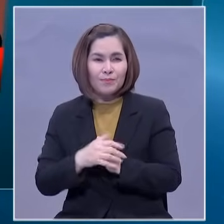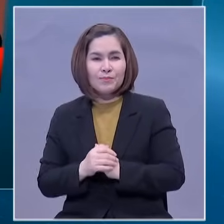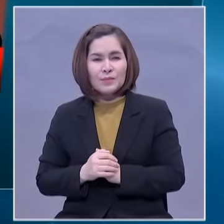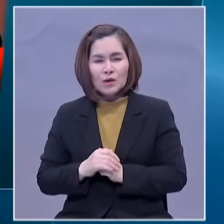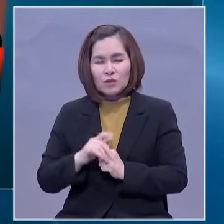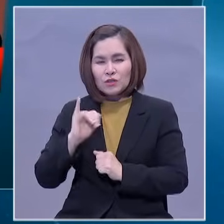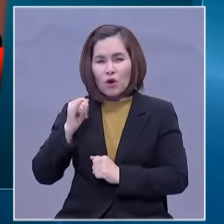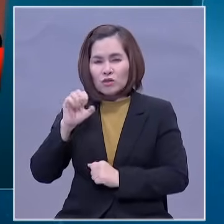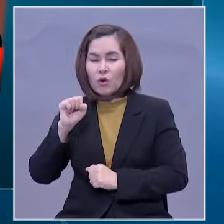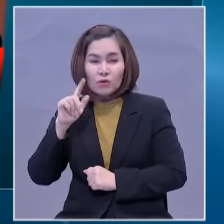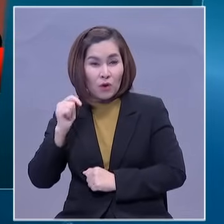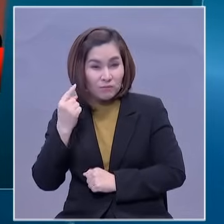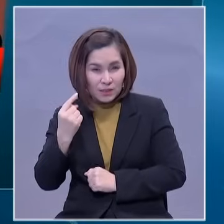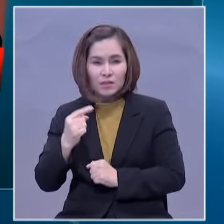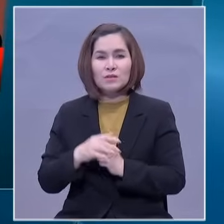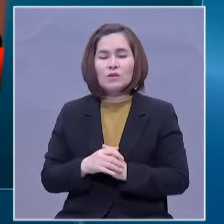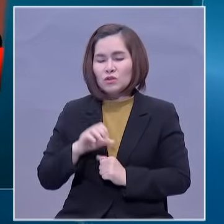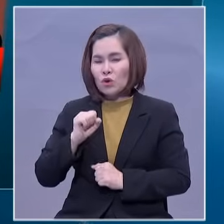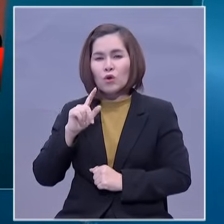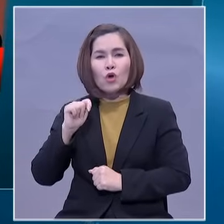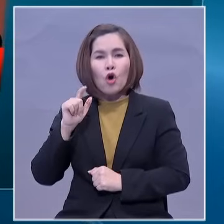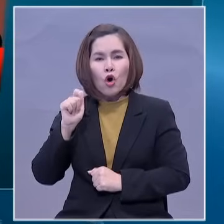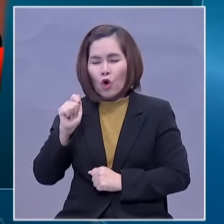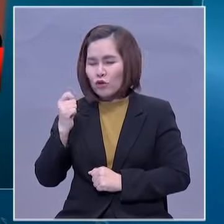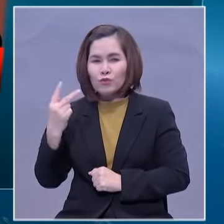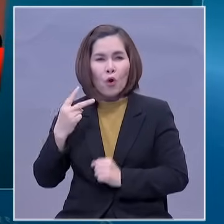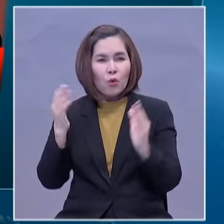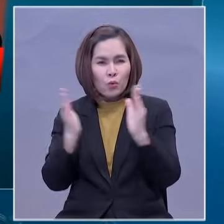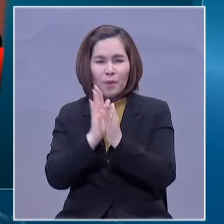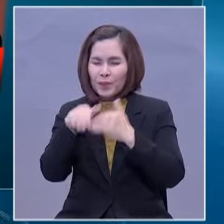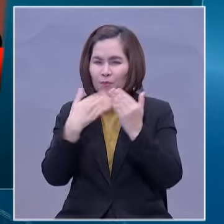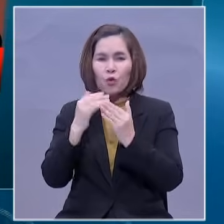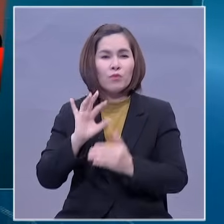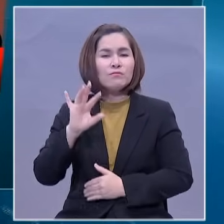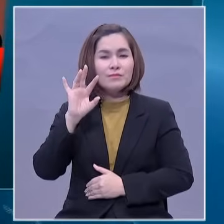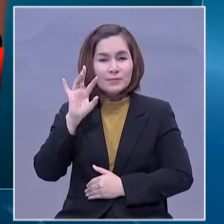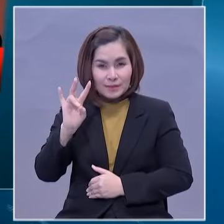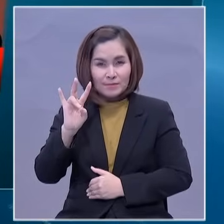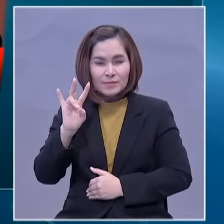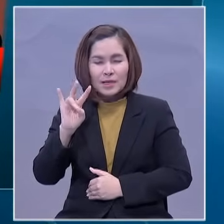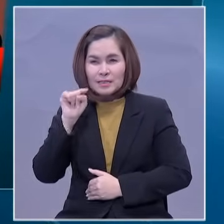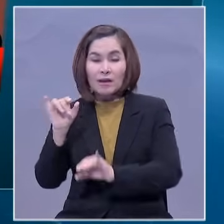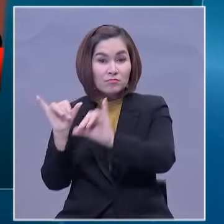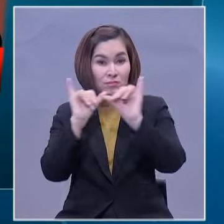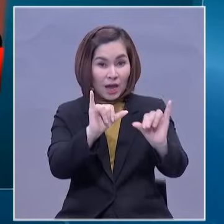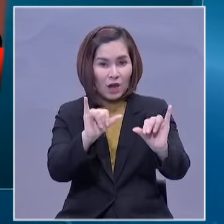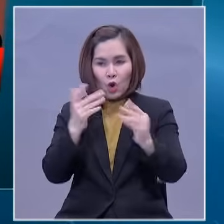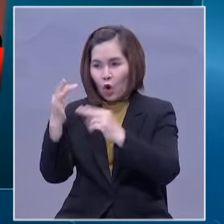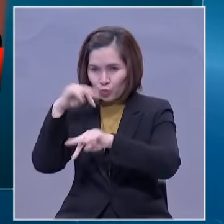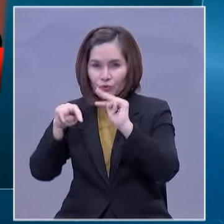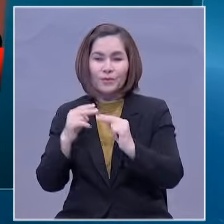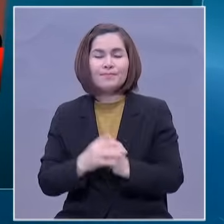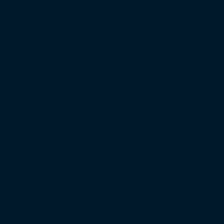ก็มี 10ตำรวจเอกอีก 2นายก็คือ 7นายที่ณตอนนี้ถูกเด้งไปก่อนแล้วก็เดี๋ยวจะมีการตรวจสอบค้อเท็จจริงต่อไปนะครับ